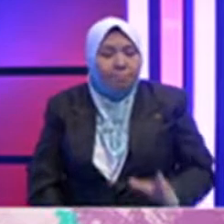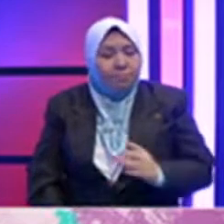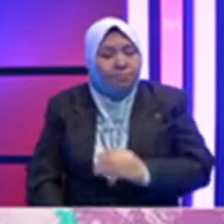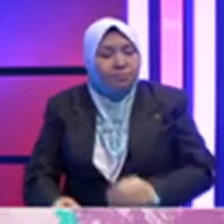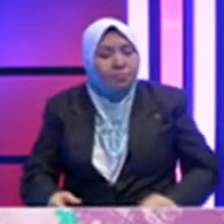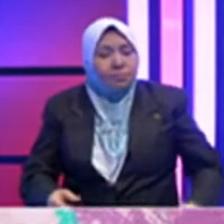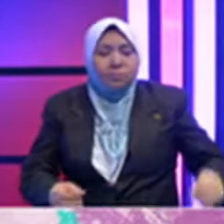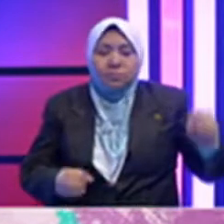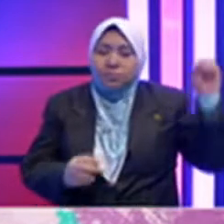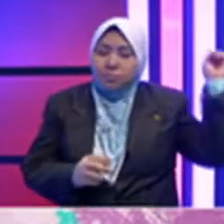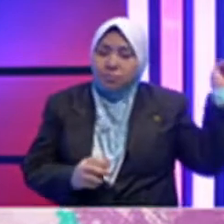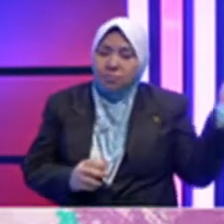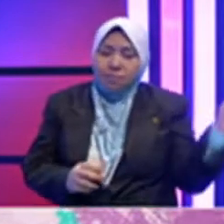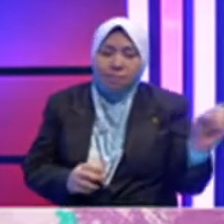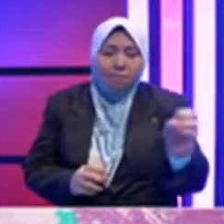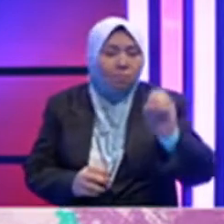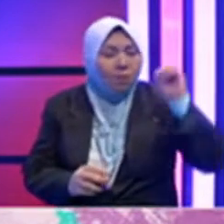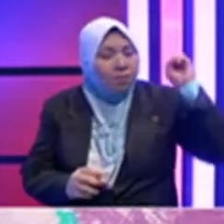وألق